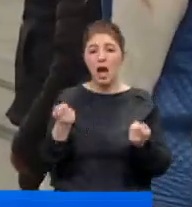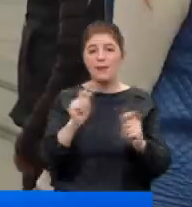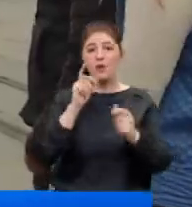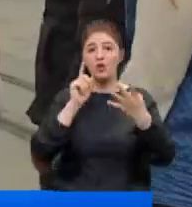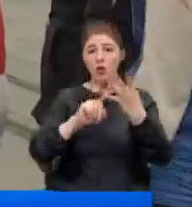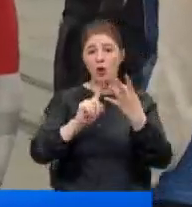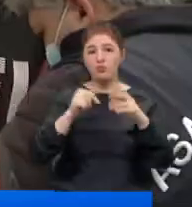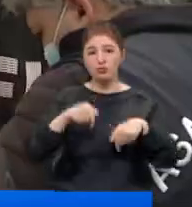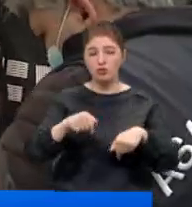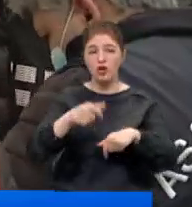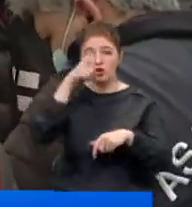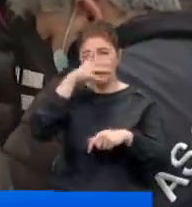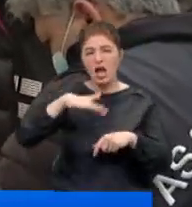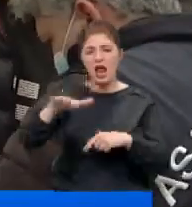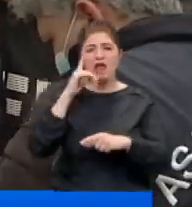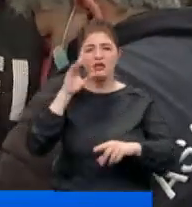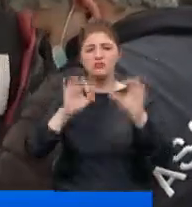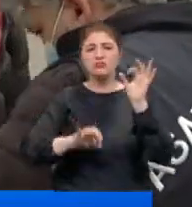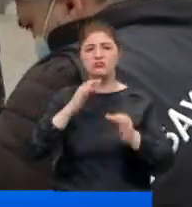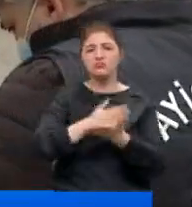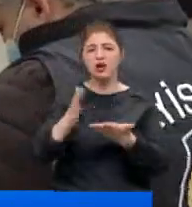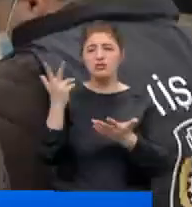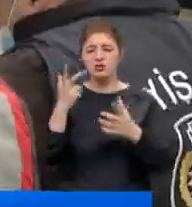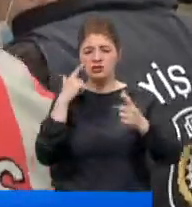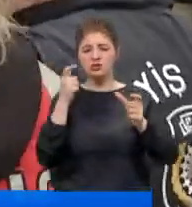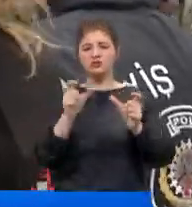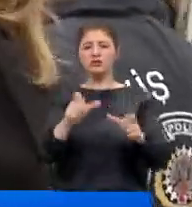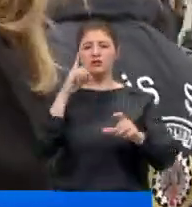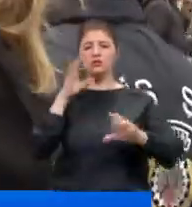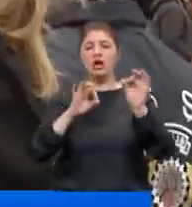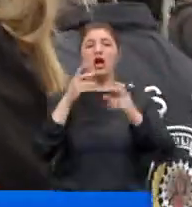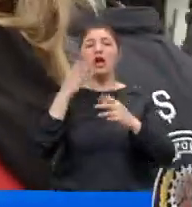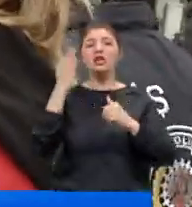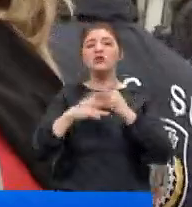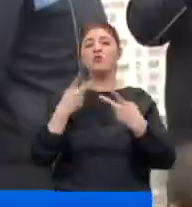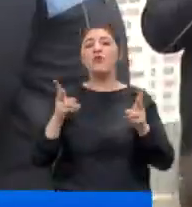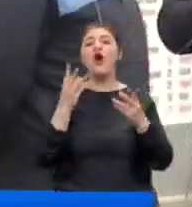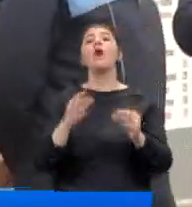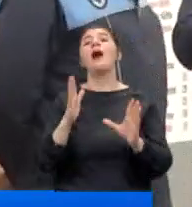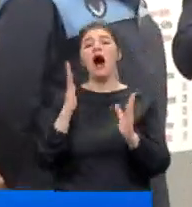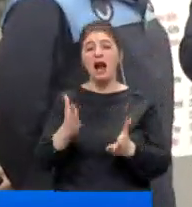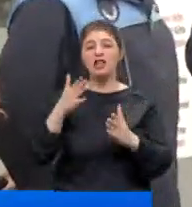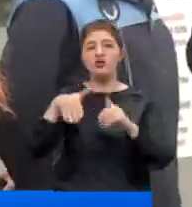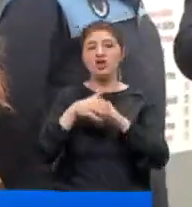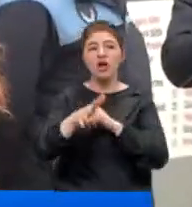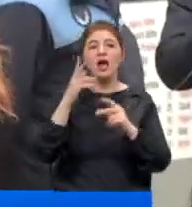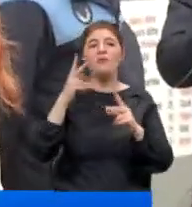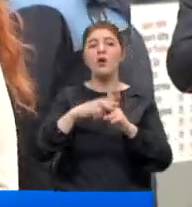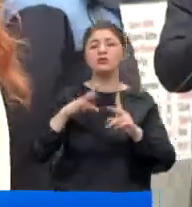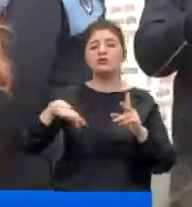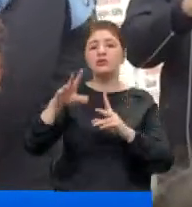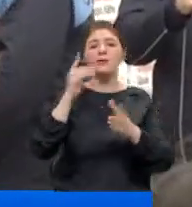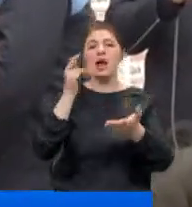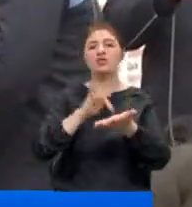kapanmanın 4. günü bugün yurt genelinde denetimler sürüyor sıkı denetimlerle kısıtlamadan muaf olmadıkları halde sokağa çıkanlara emniyet